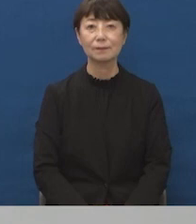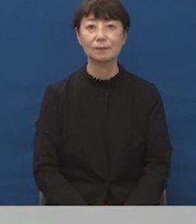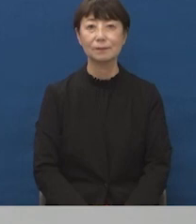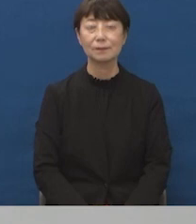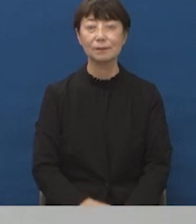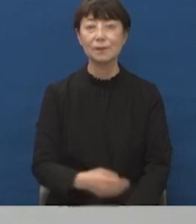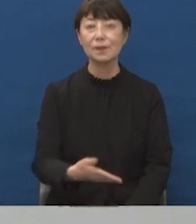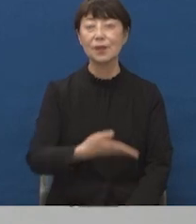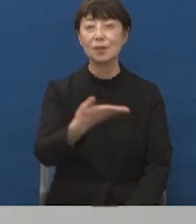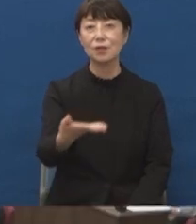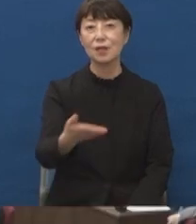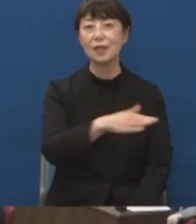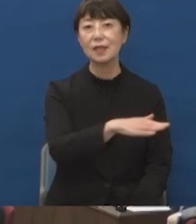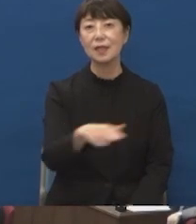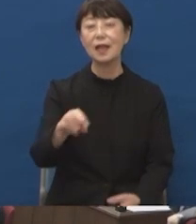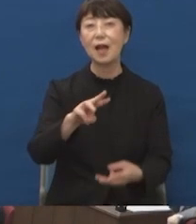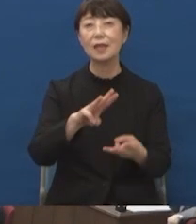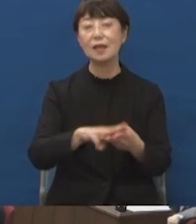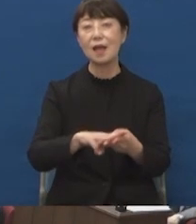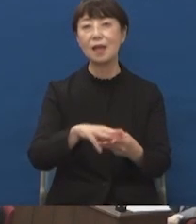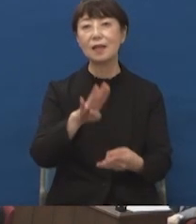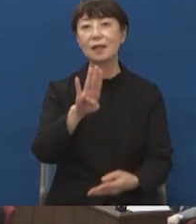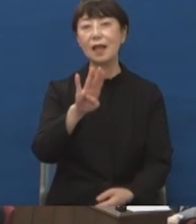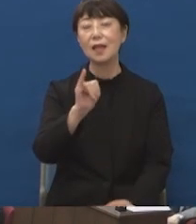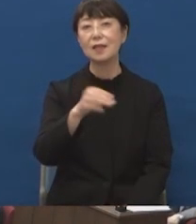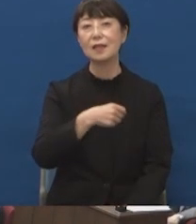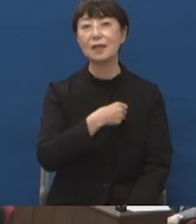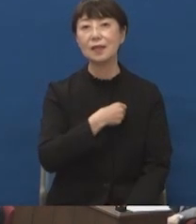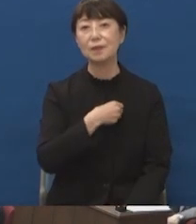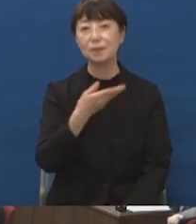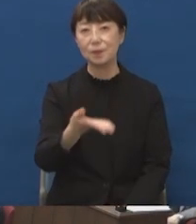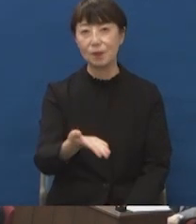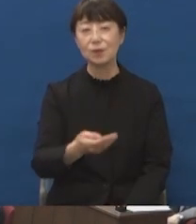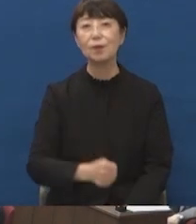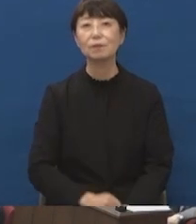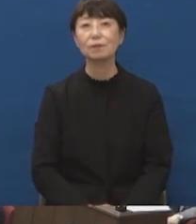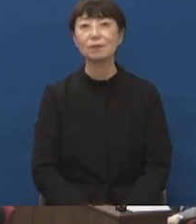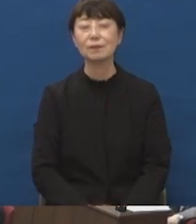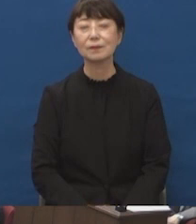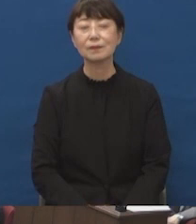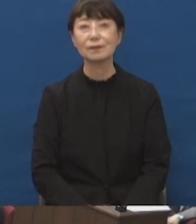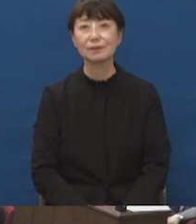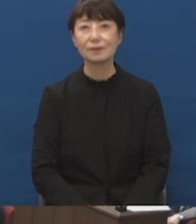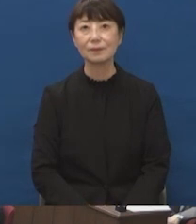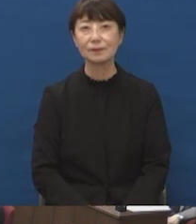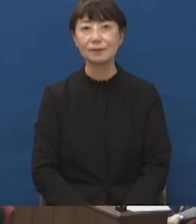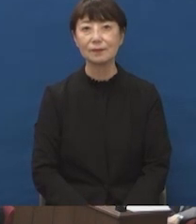次に平田圭議員に発言を許します。平田議員。